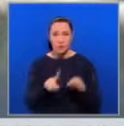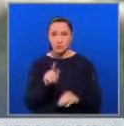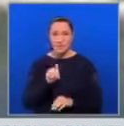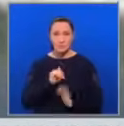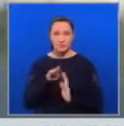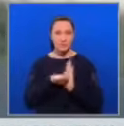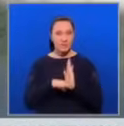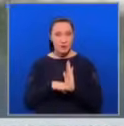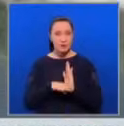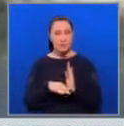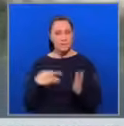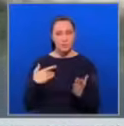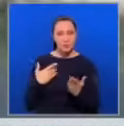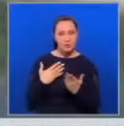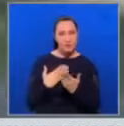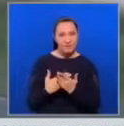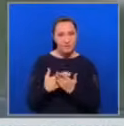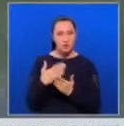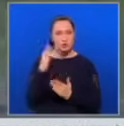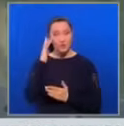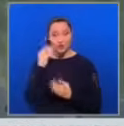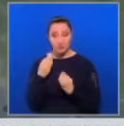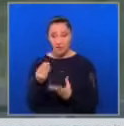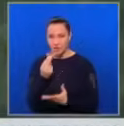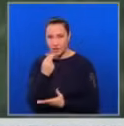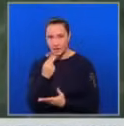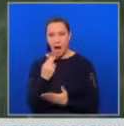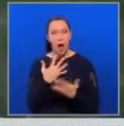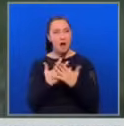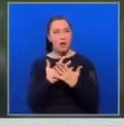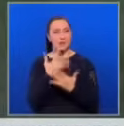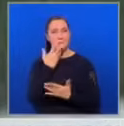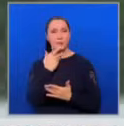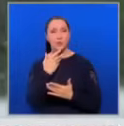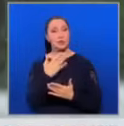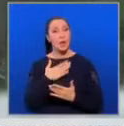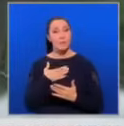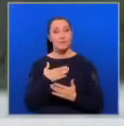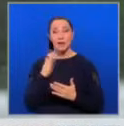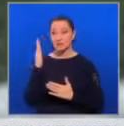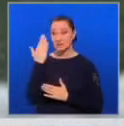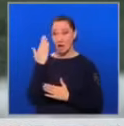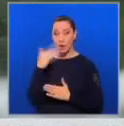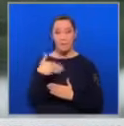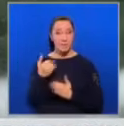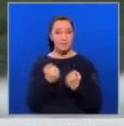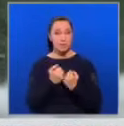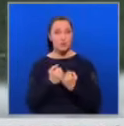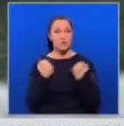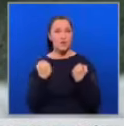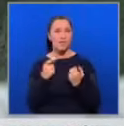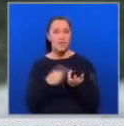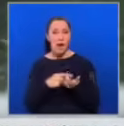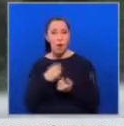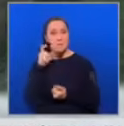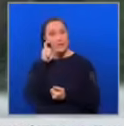спазват правилата доближават се до животните и ги хранят клетките на маймуните са преградени със стъкла пред местата където живеят някои